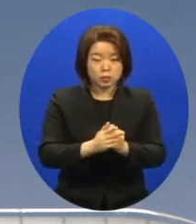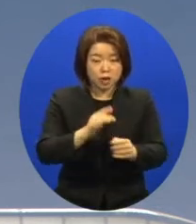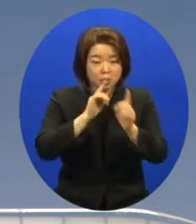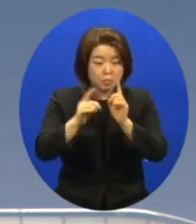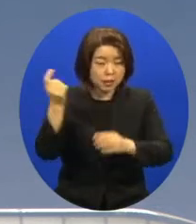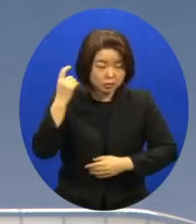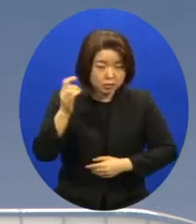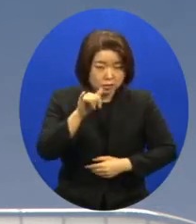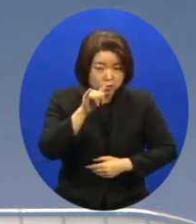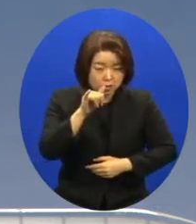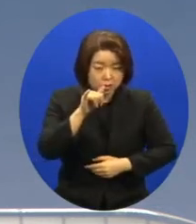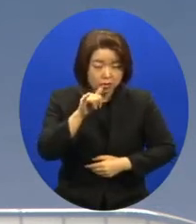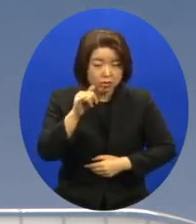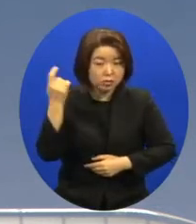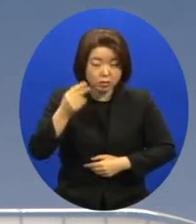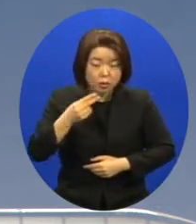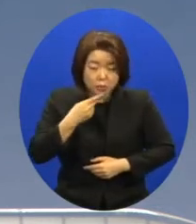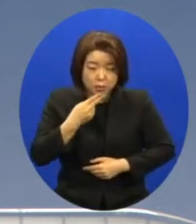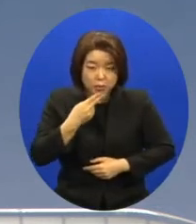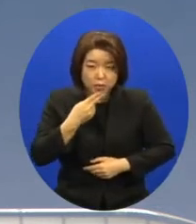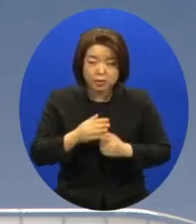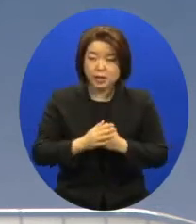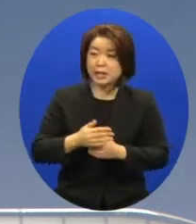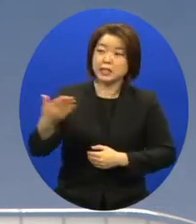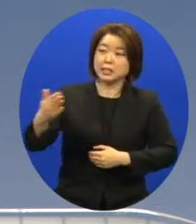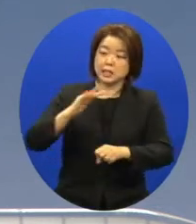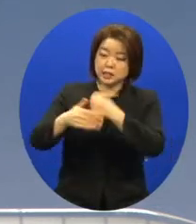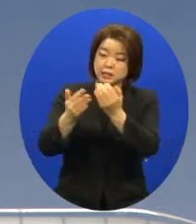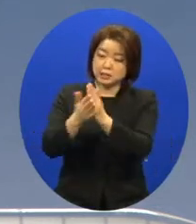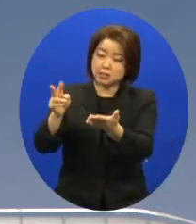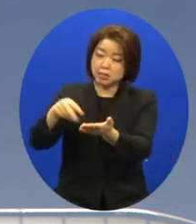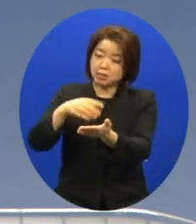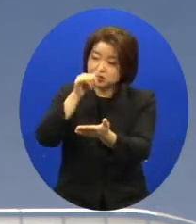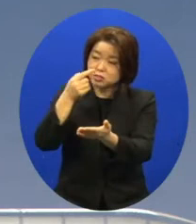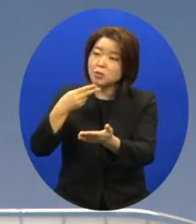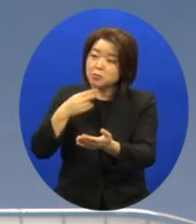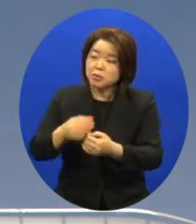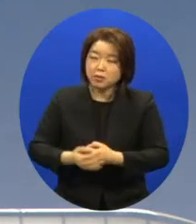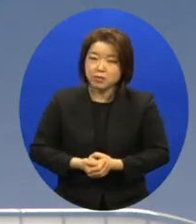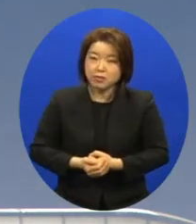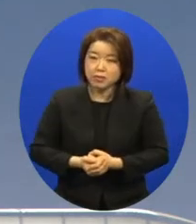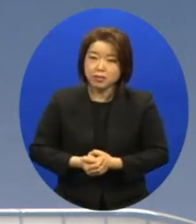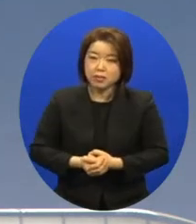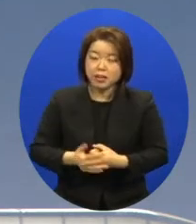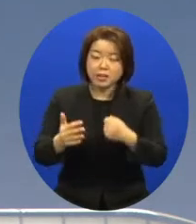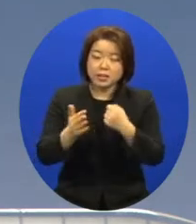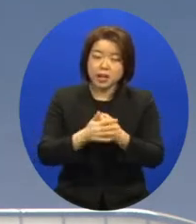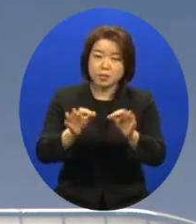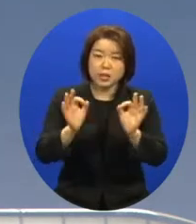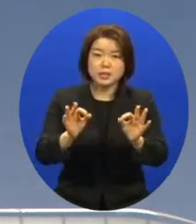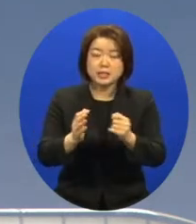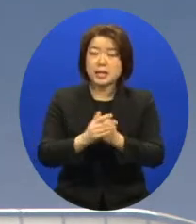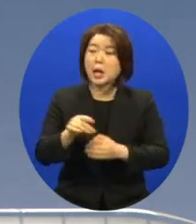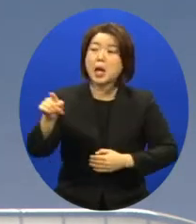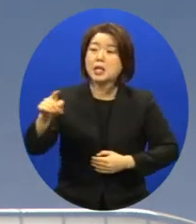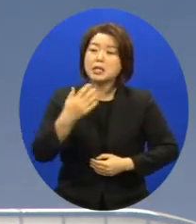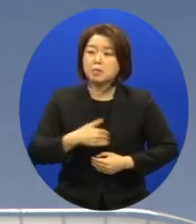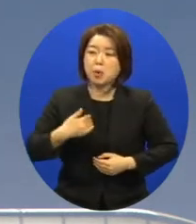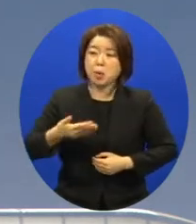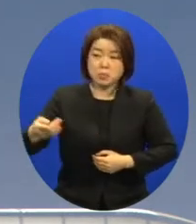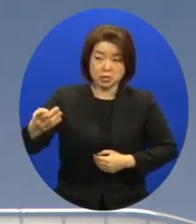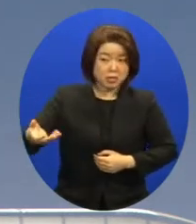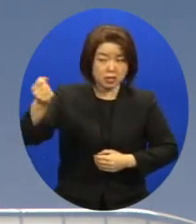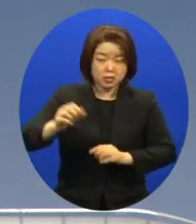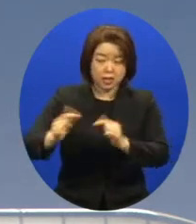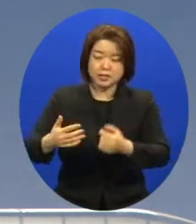들었어 못들었어 당신 성경 보았어 못 봤어 그러니 이제 당신 몸은 당신께 아니야